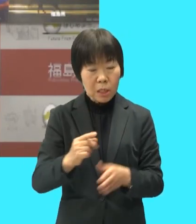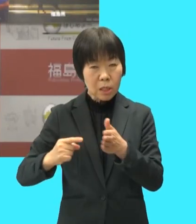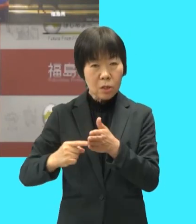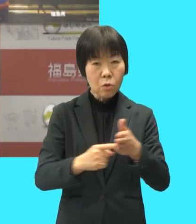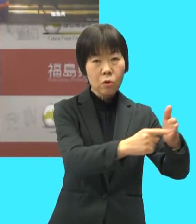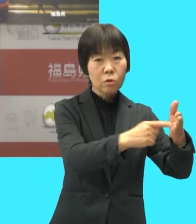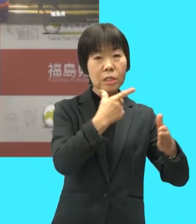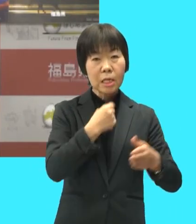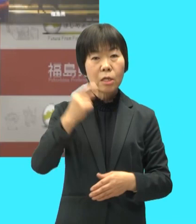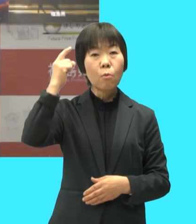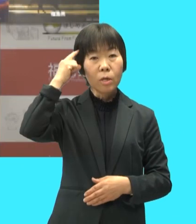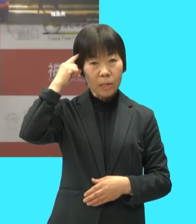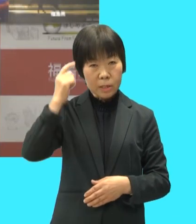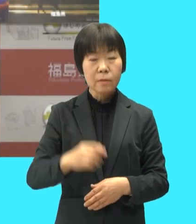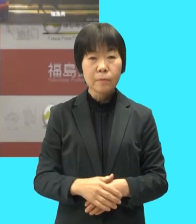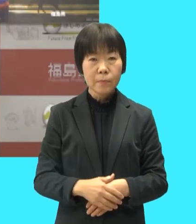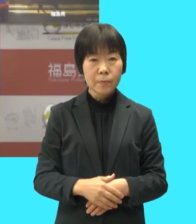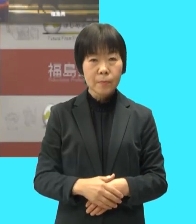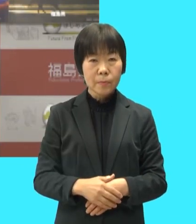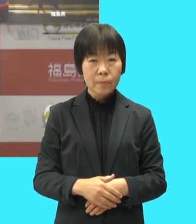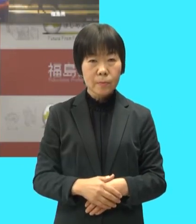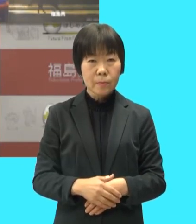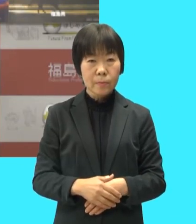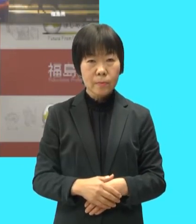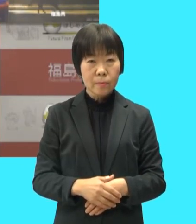ていきたいと思います。 ありがとうございます。